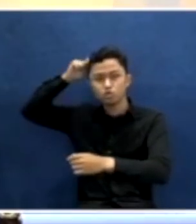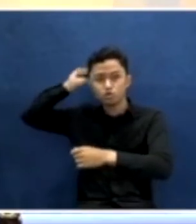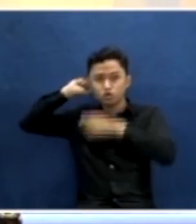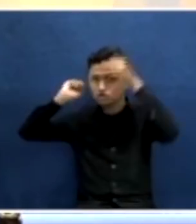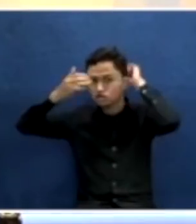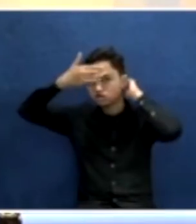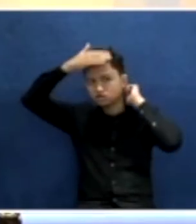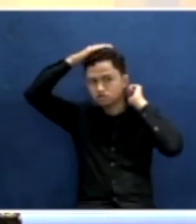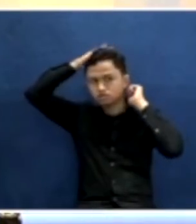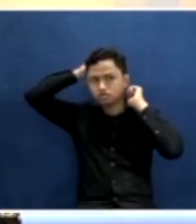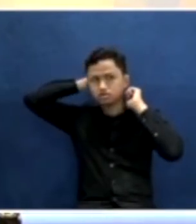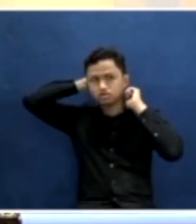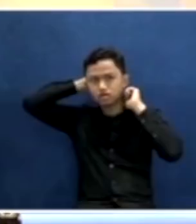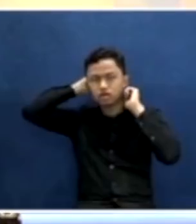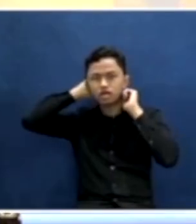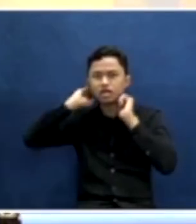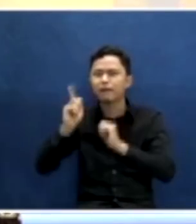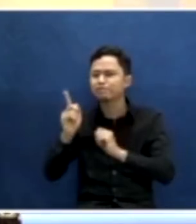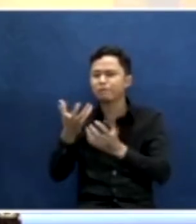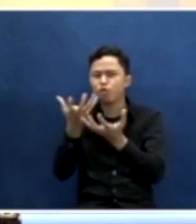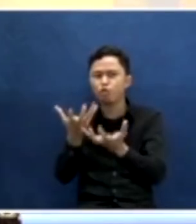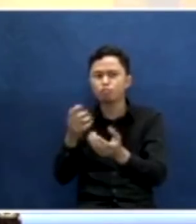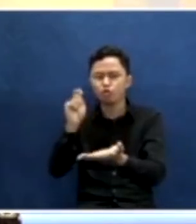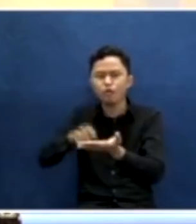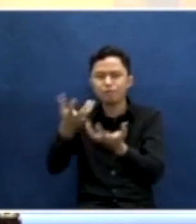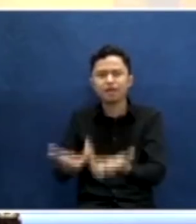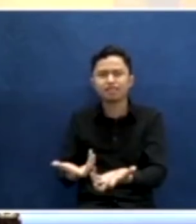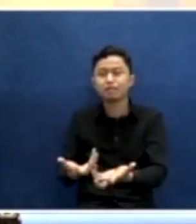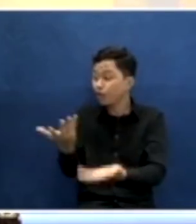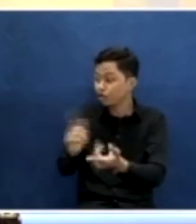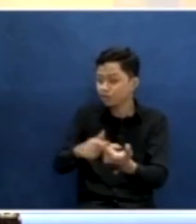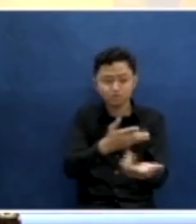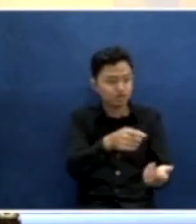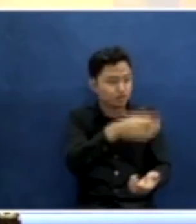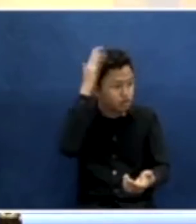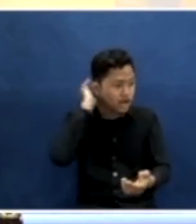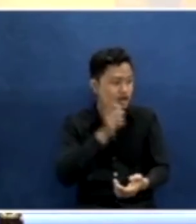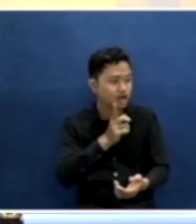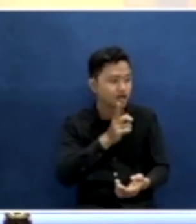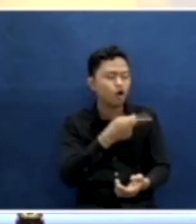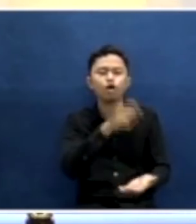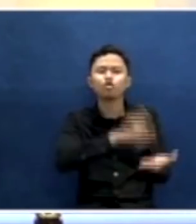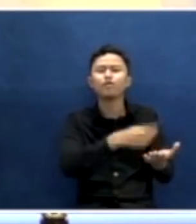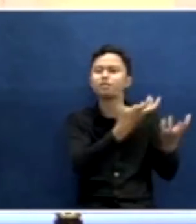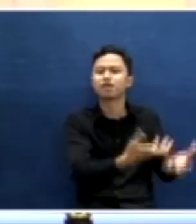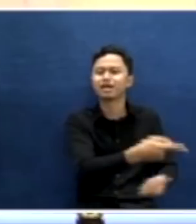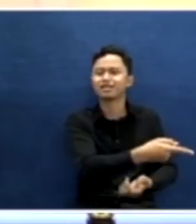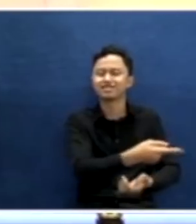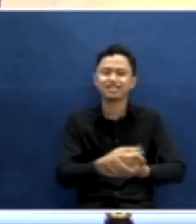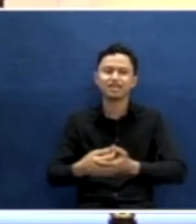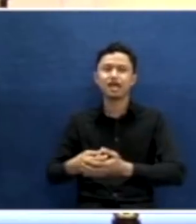nah disini ada yang gundul yaitu mungkin santri yang nakal itu dia itu sudah digundul lu digundul